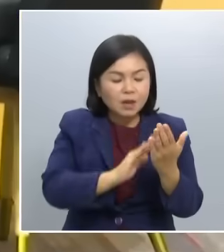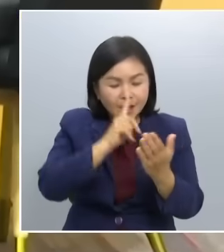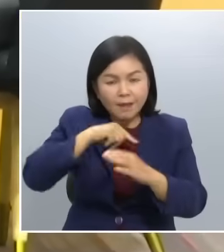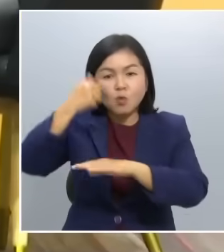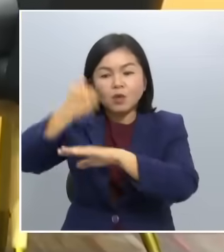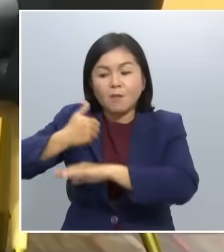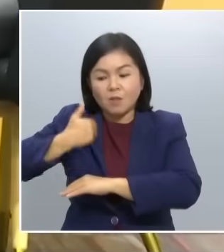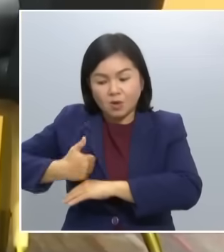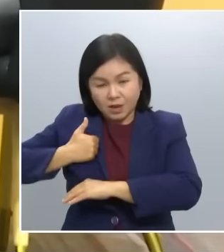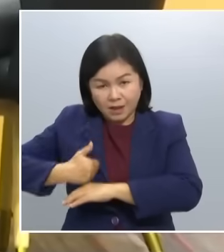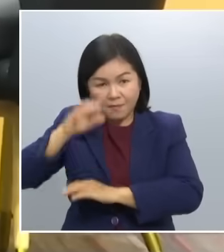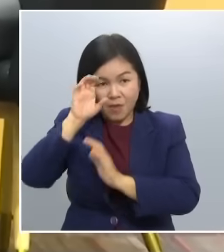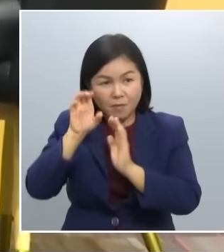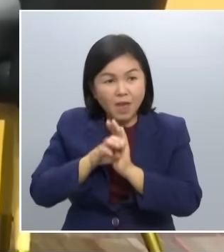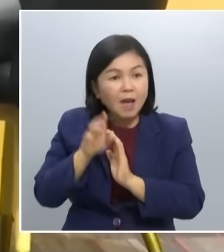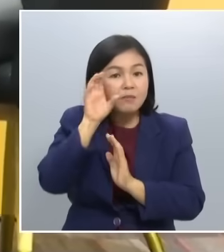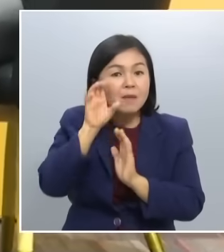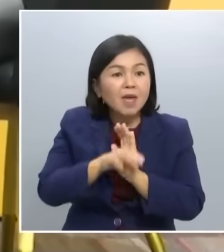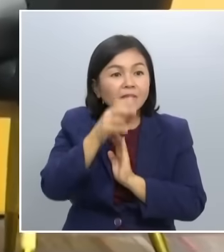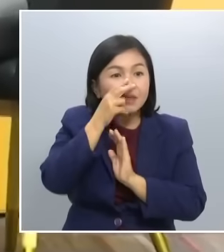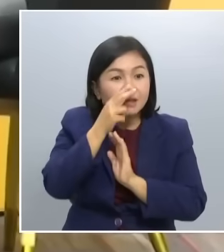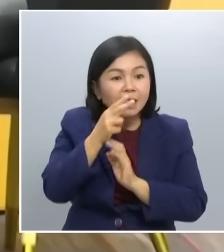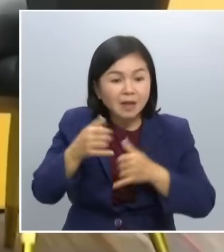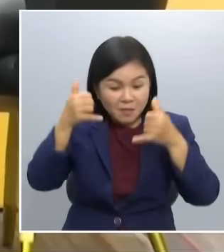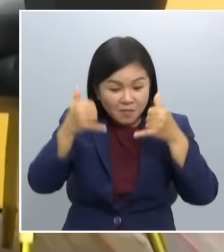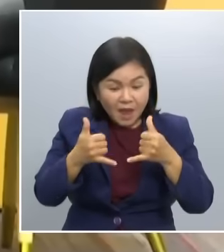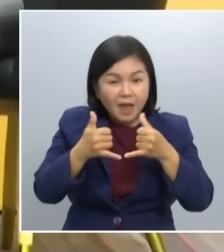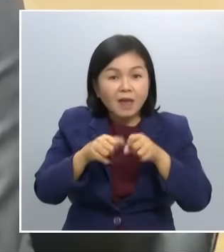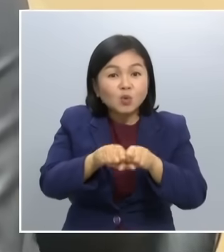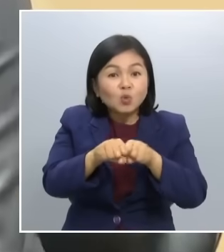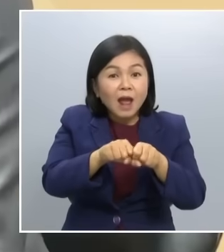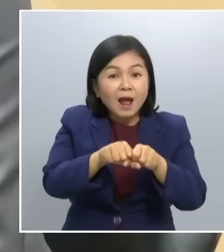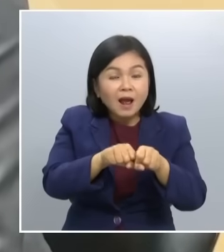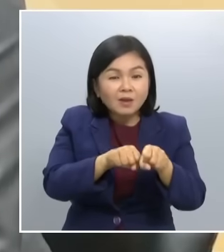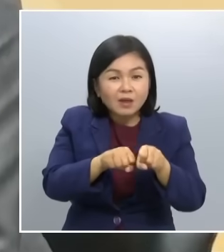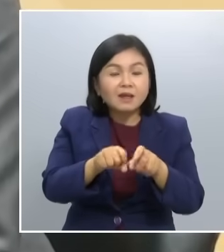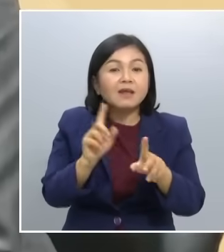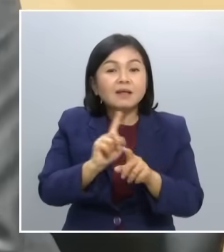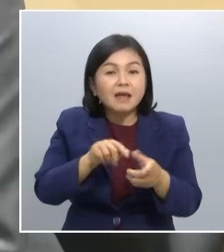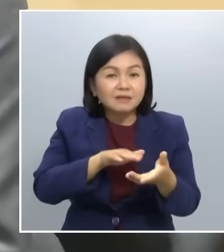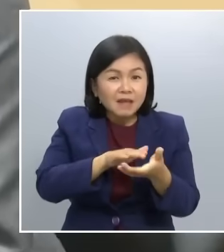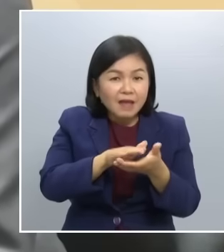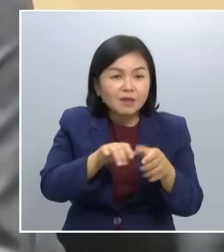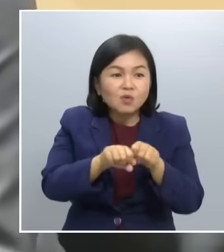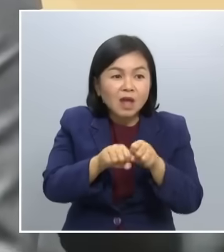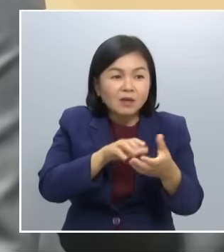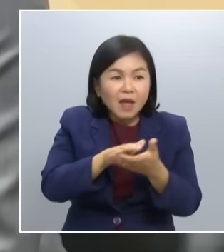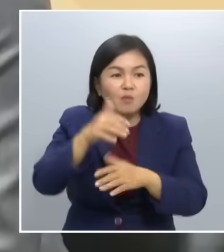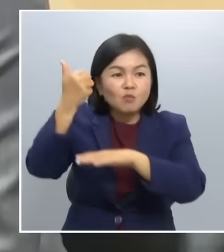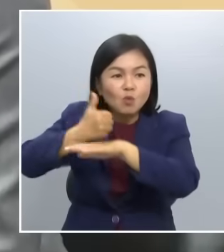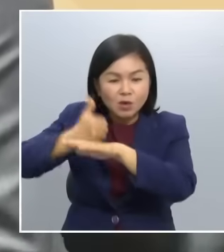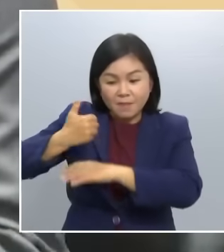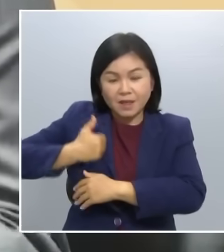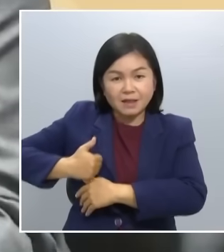ใจภาษาสื่อเขาใช้คำว่าดวลถุงเท้าท ่ านผู้ชมเพราะอะไรเหรอเพราะผู้นำแคนา